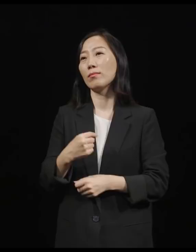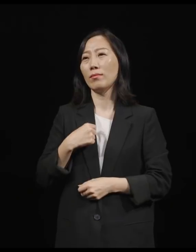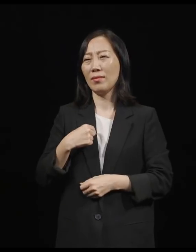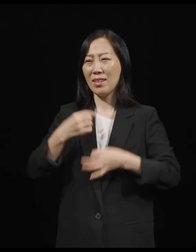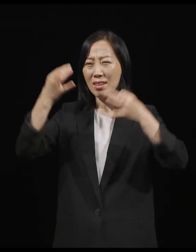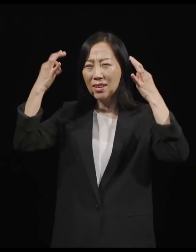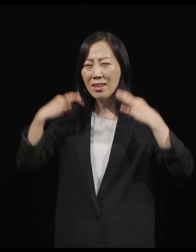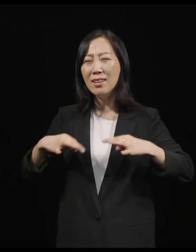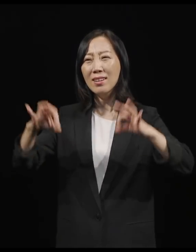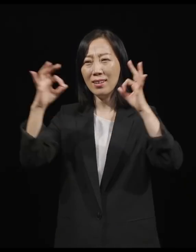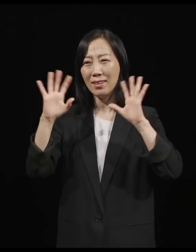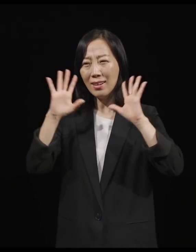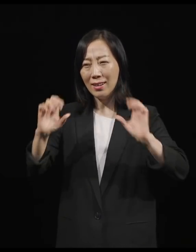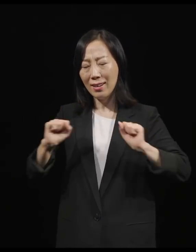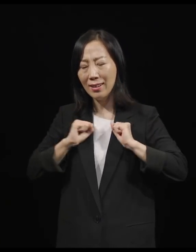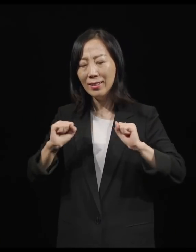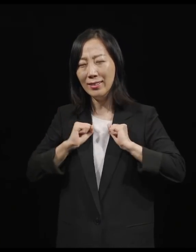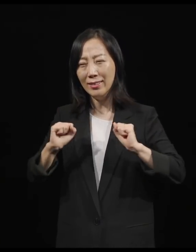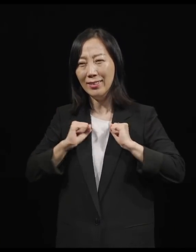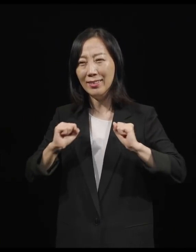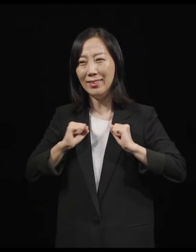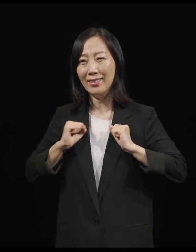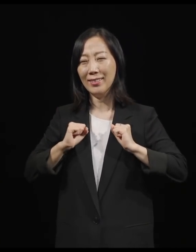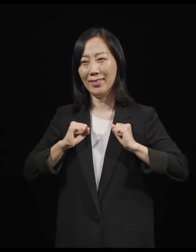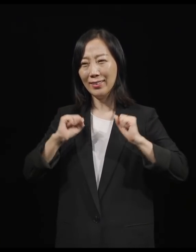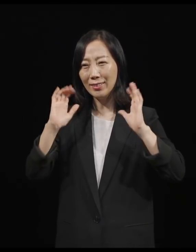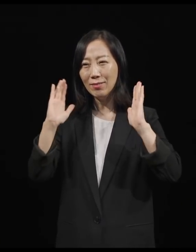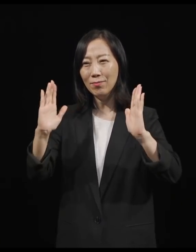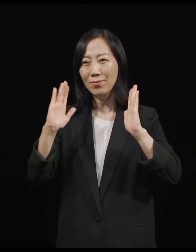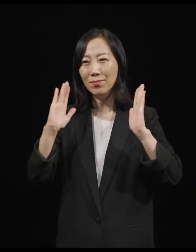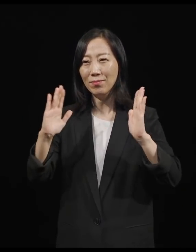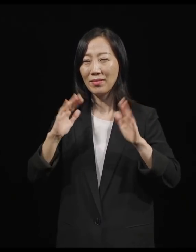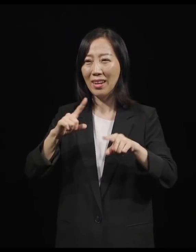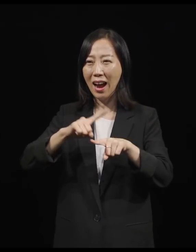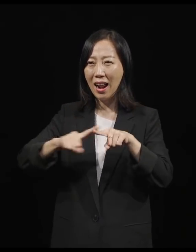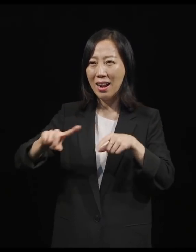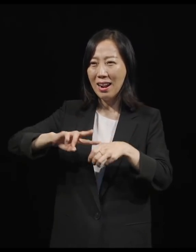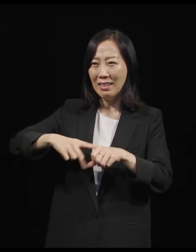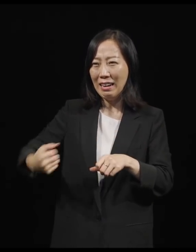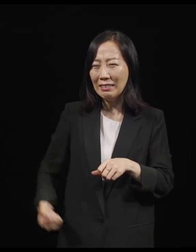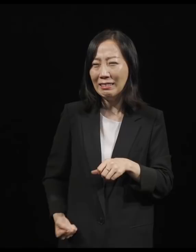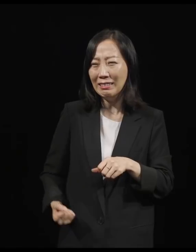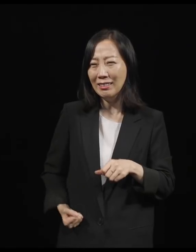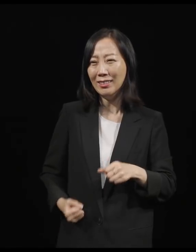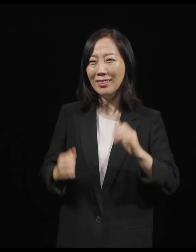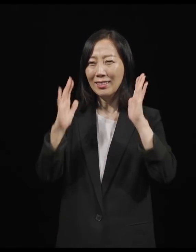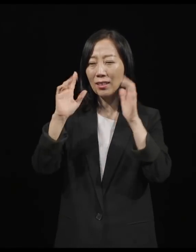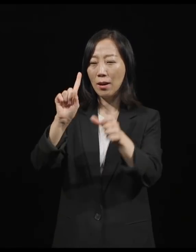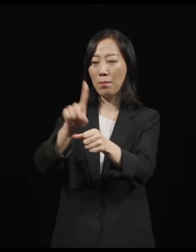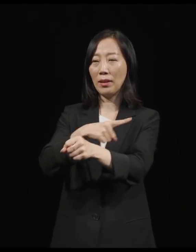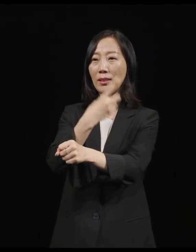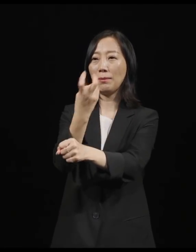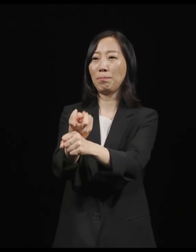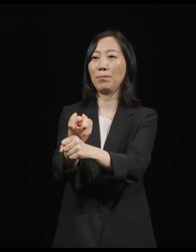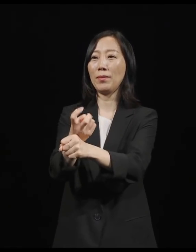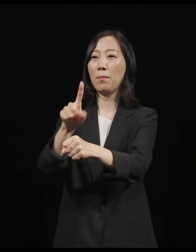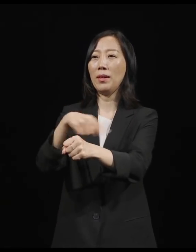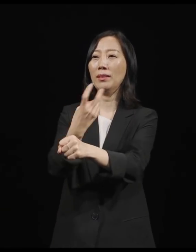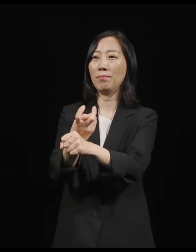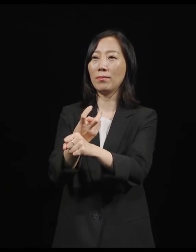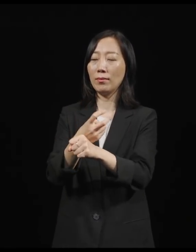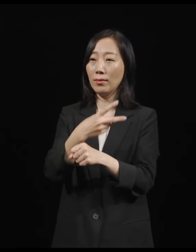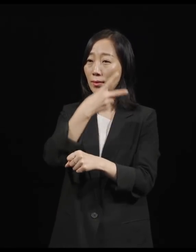혹사시켜가면서 공부했습니다. 칼과 콤파스로 허벅지를 찌르가며 120시간 동안 잠을 안 잔 적도